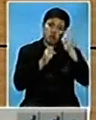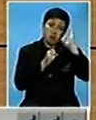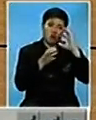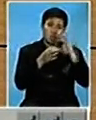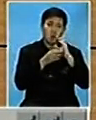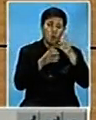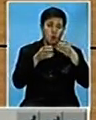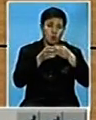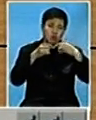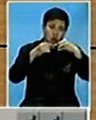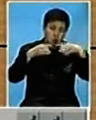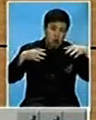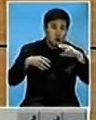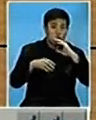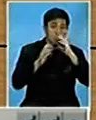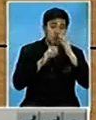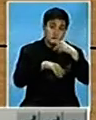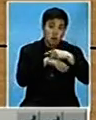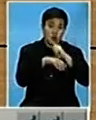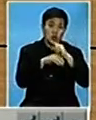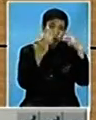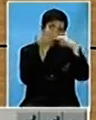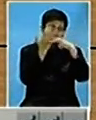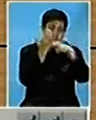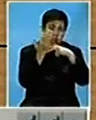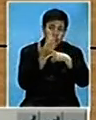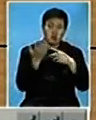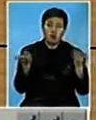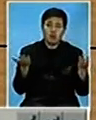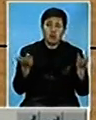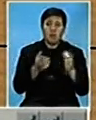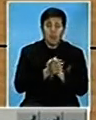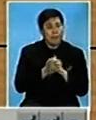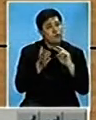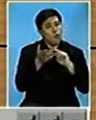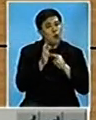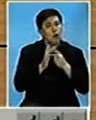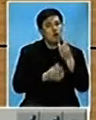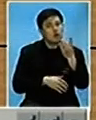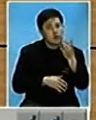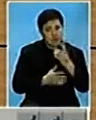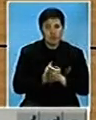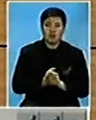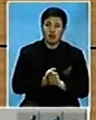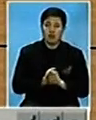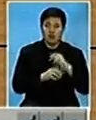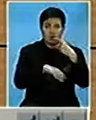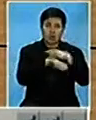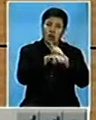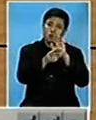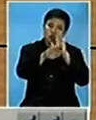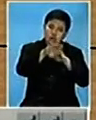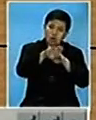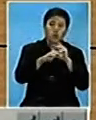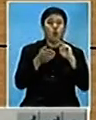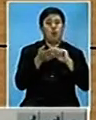ายค้านถ้าหากประธานลุกขึ้นมาขัดหมายความว่าอย่างไรประธานเตือนหมายความว่าอย่าง